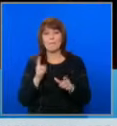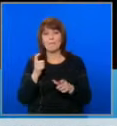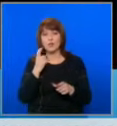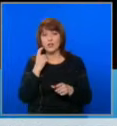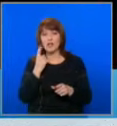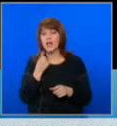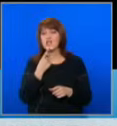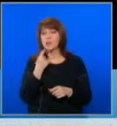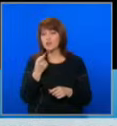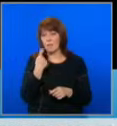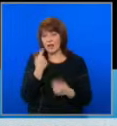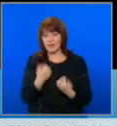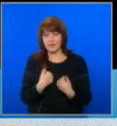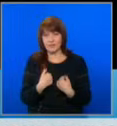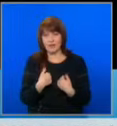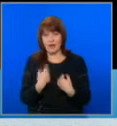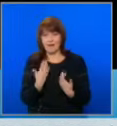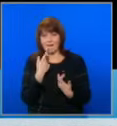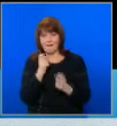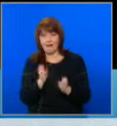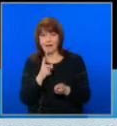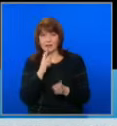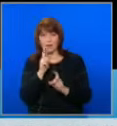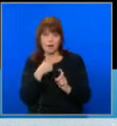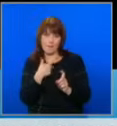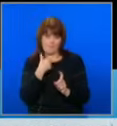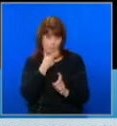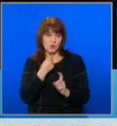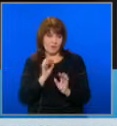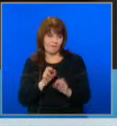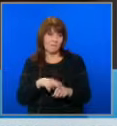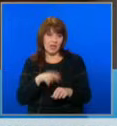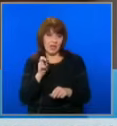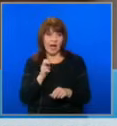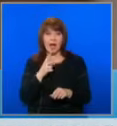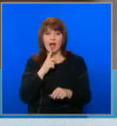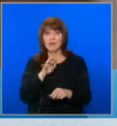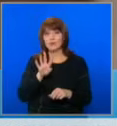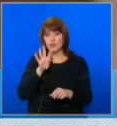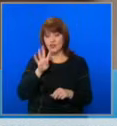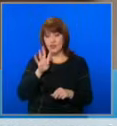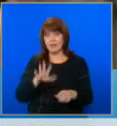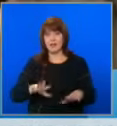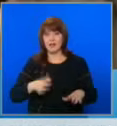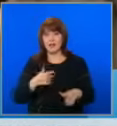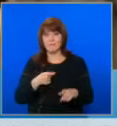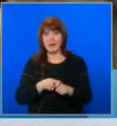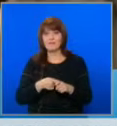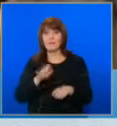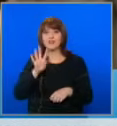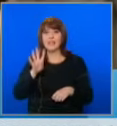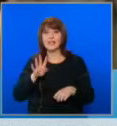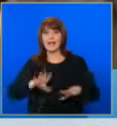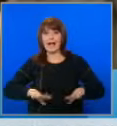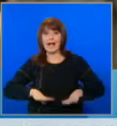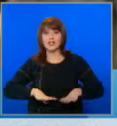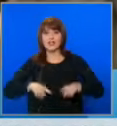ме наричат така аз как да коментирам познавам ги защото водим четири граждански дела